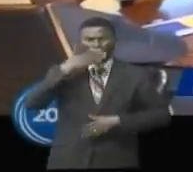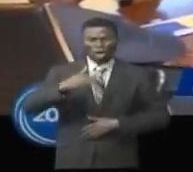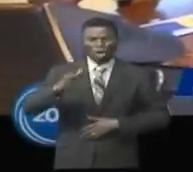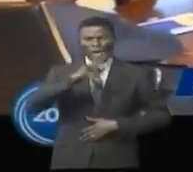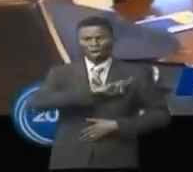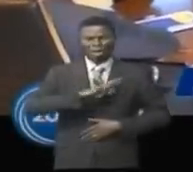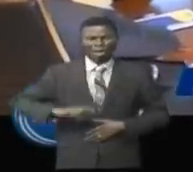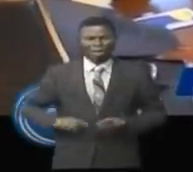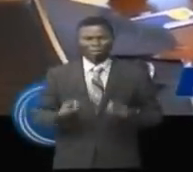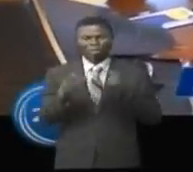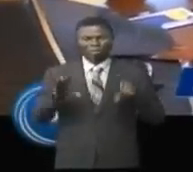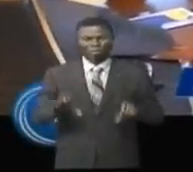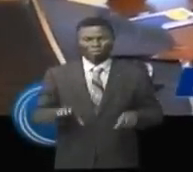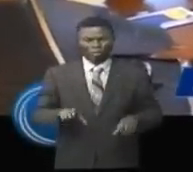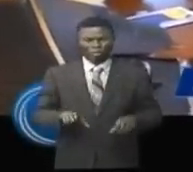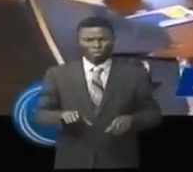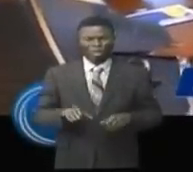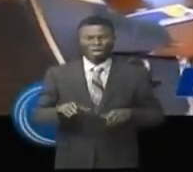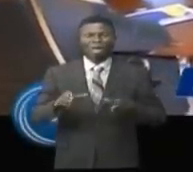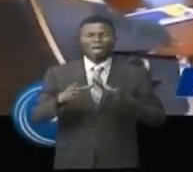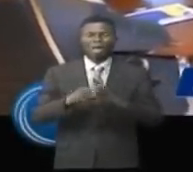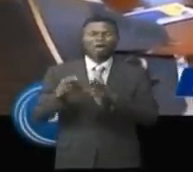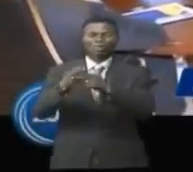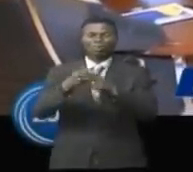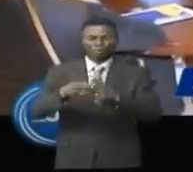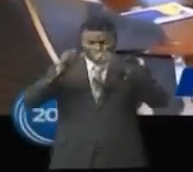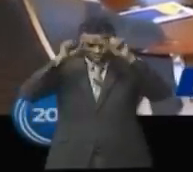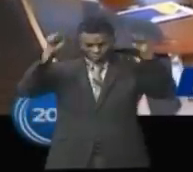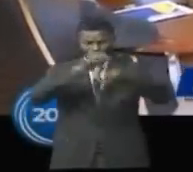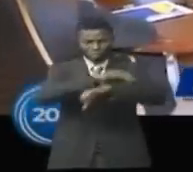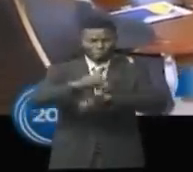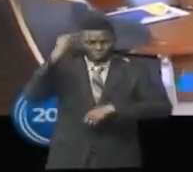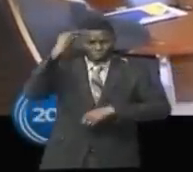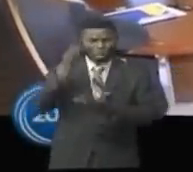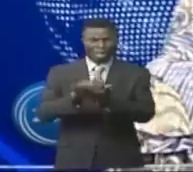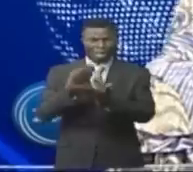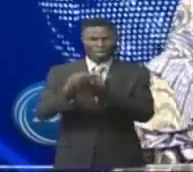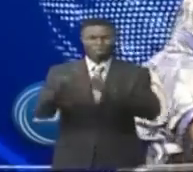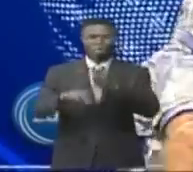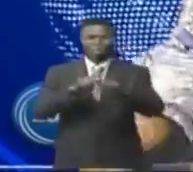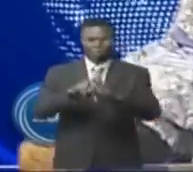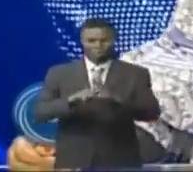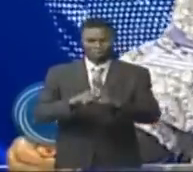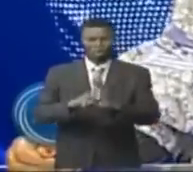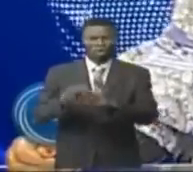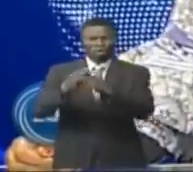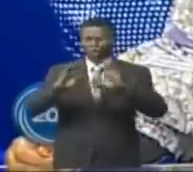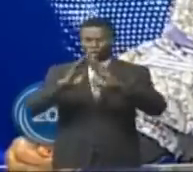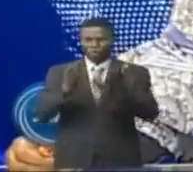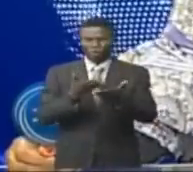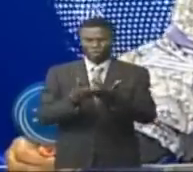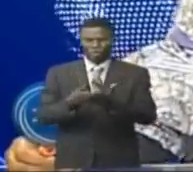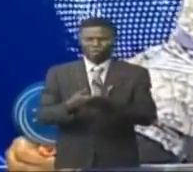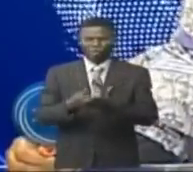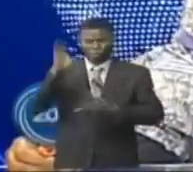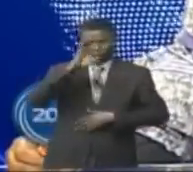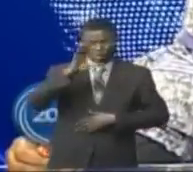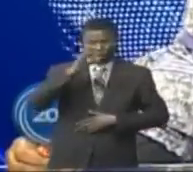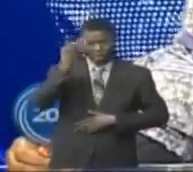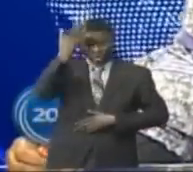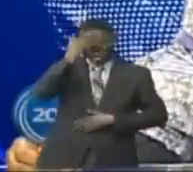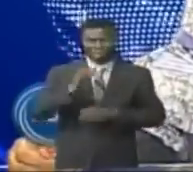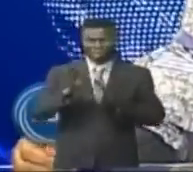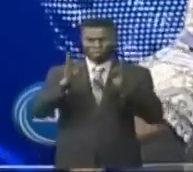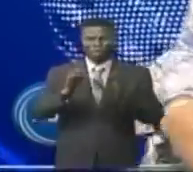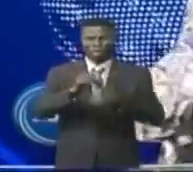République démocratique du Congo sous la présidence du ministre de l'Économie nationale. À la conquête d'une nouvelle image, la